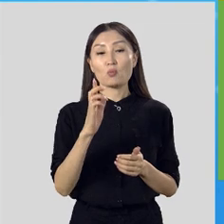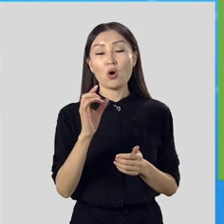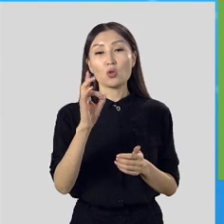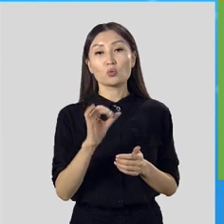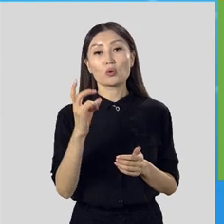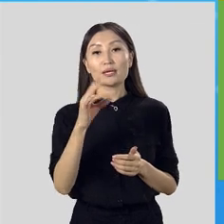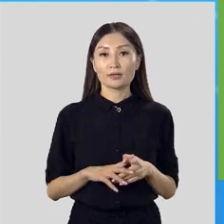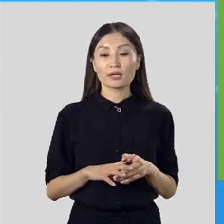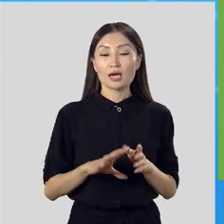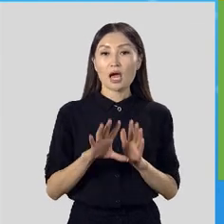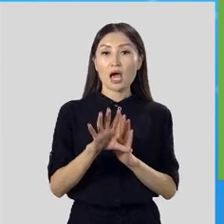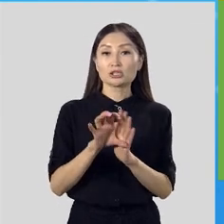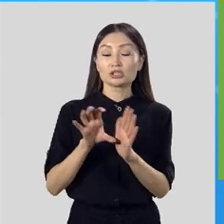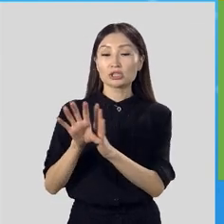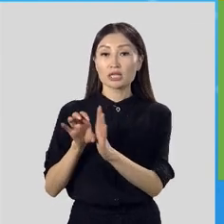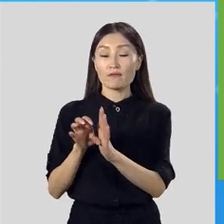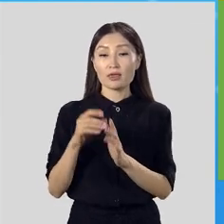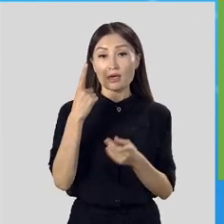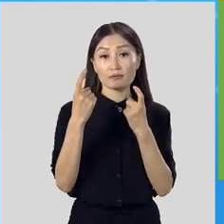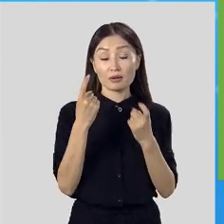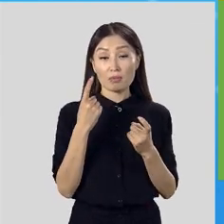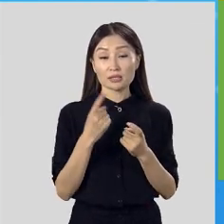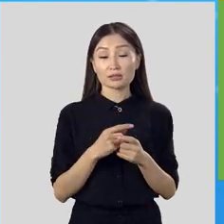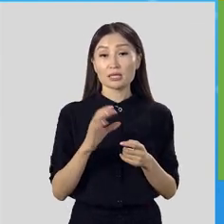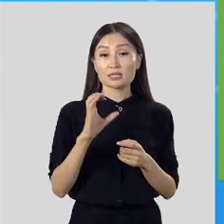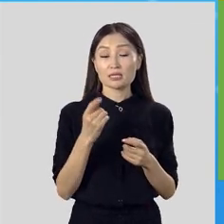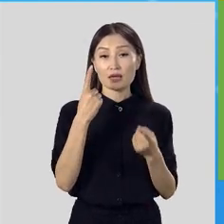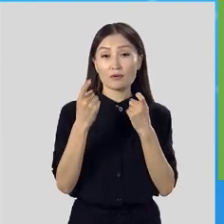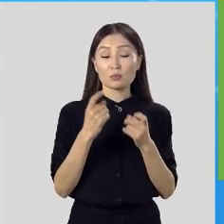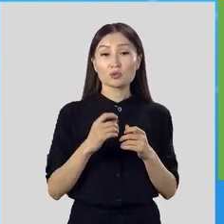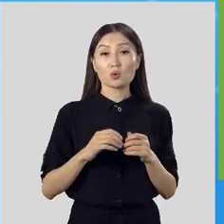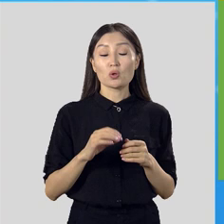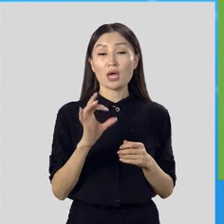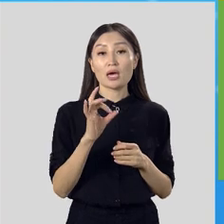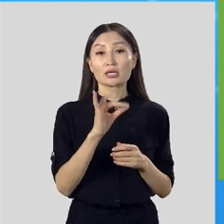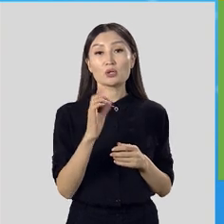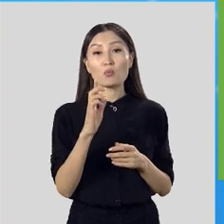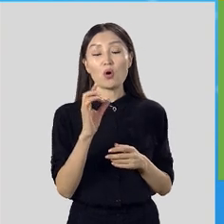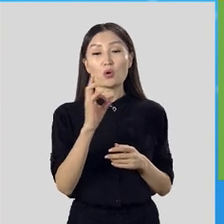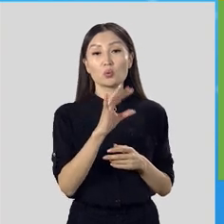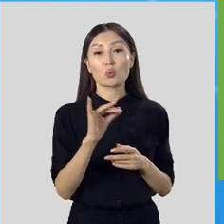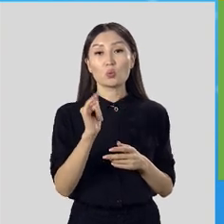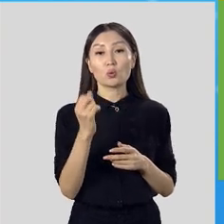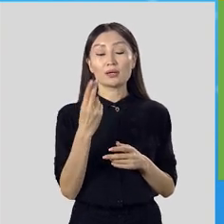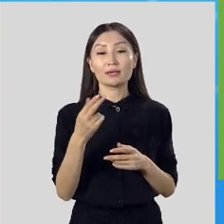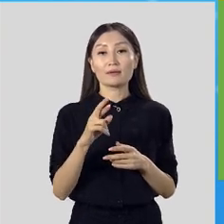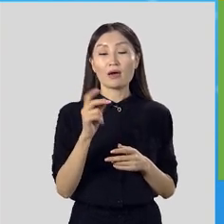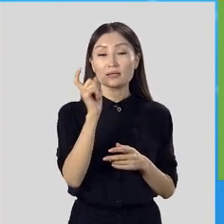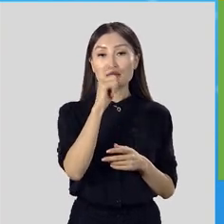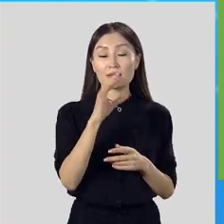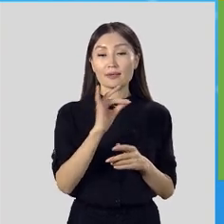дезоксирибонуклеиновой кислоты. Считывание информации с информационной рибонуклеиновой кислоты